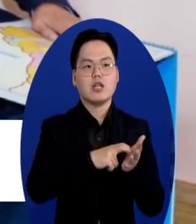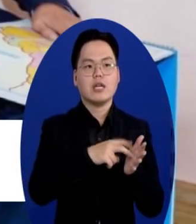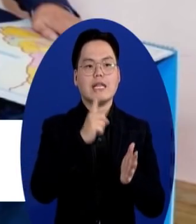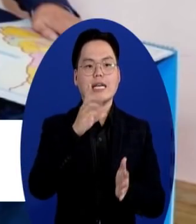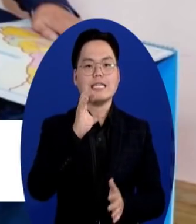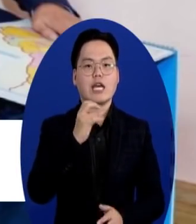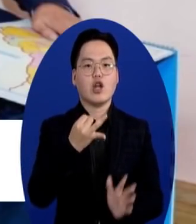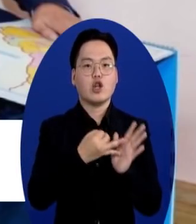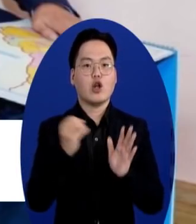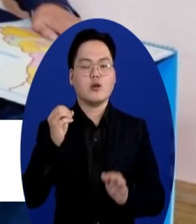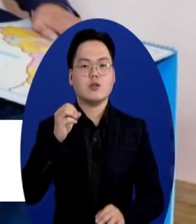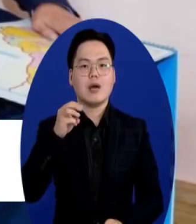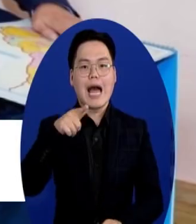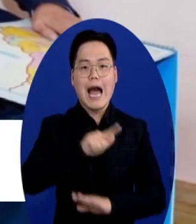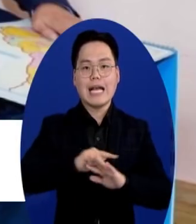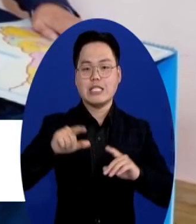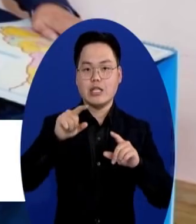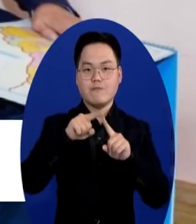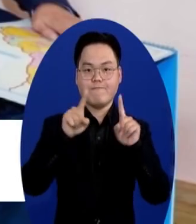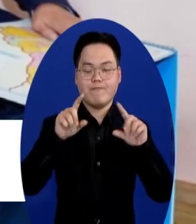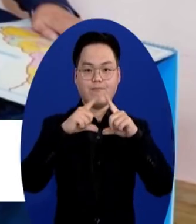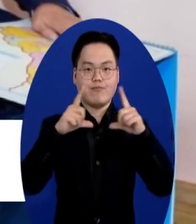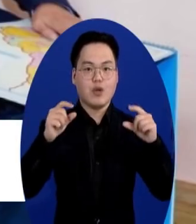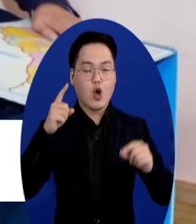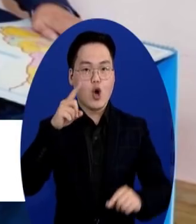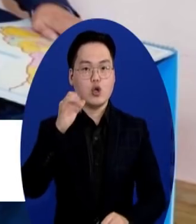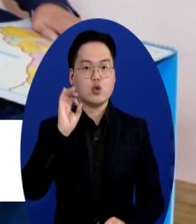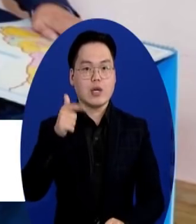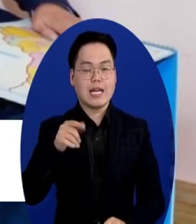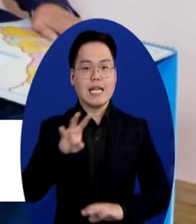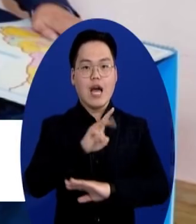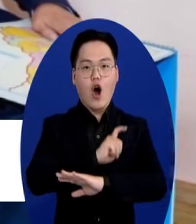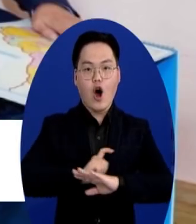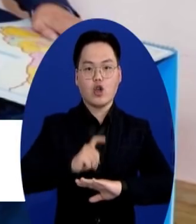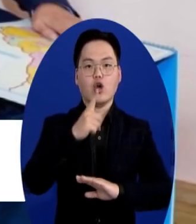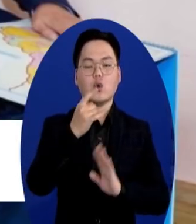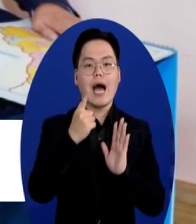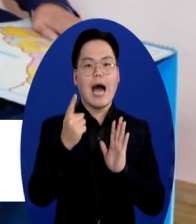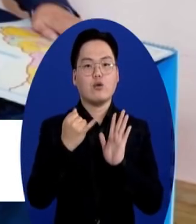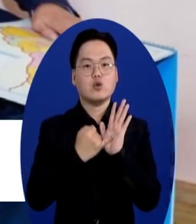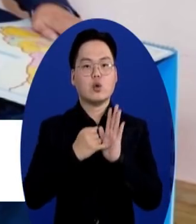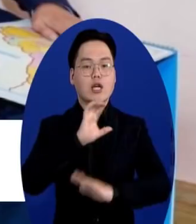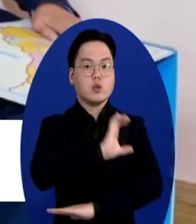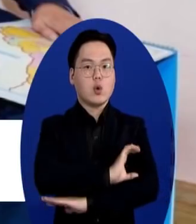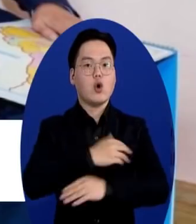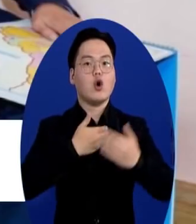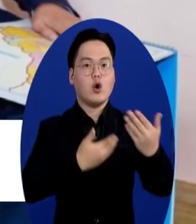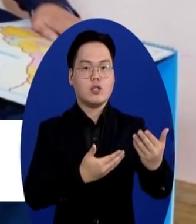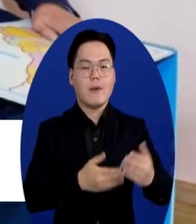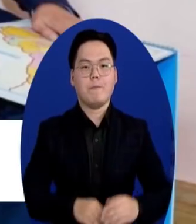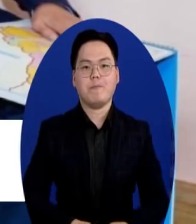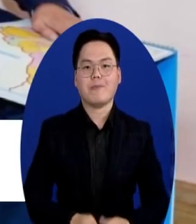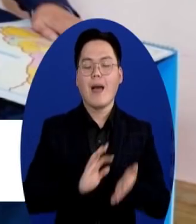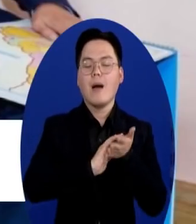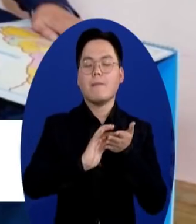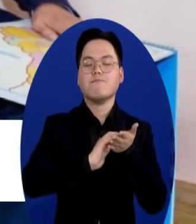1,700,000 масштабаар зохиосон энэхүү Брайл газрын зургийг нийслэлийн ерөнхий боловсруулын 116 дугаар сургуульд хүлээлгэн өгсөн байна. Брайл